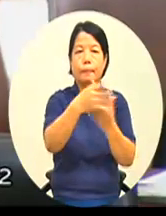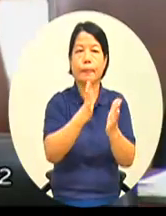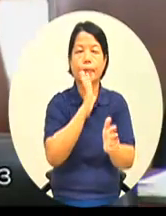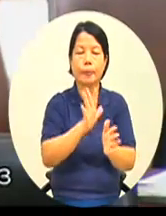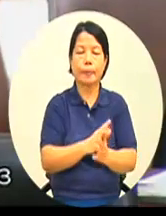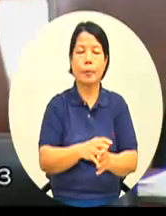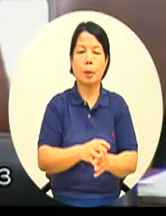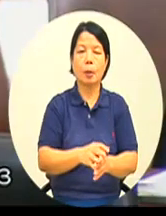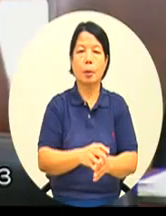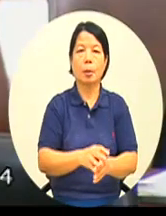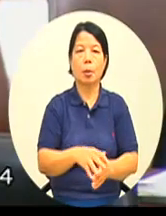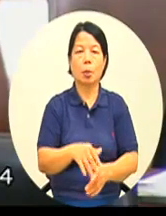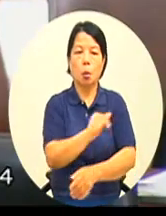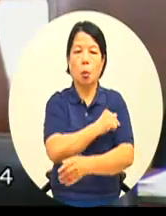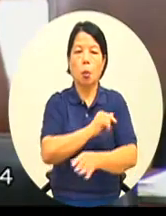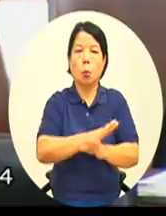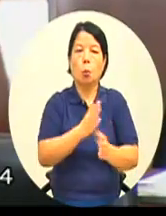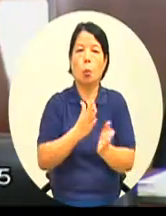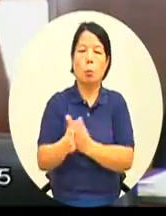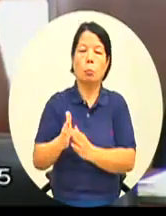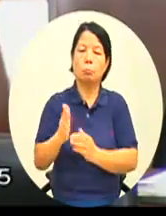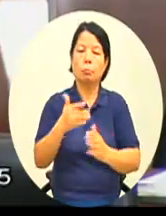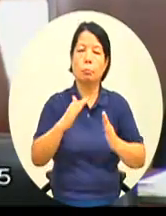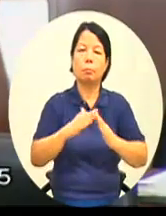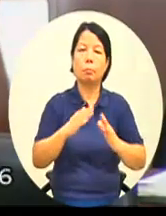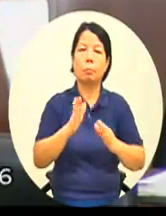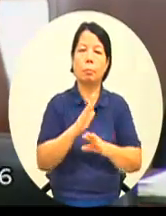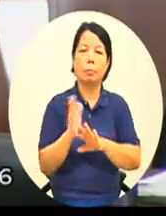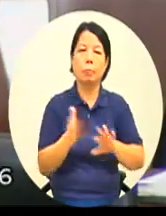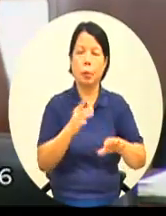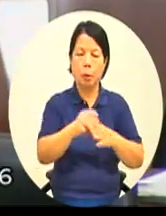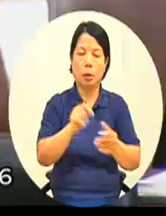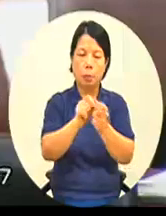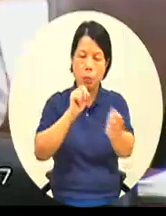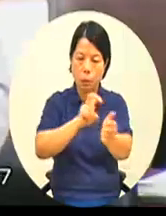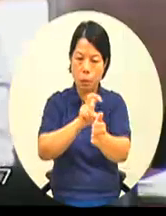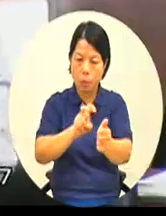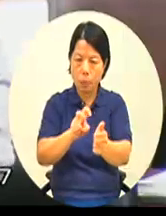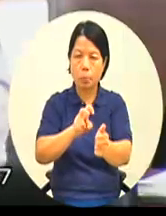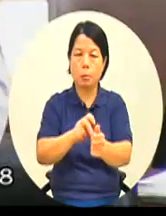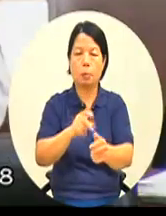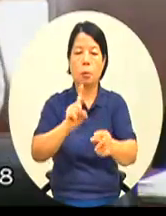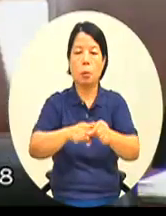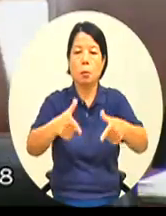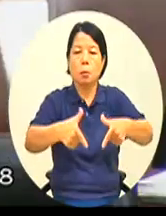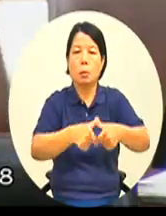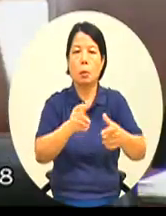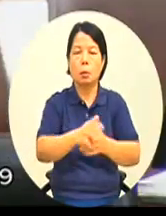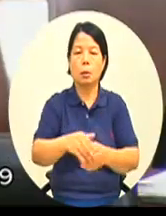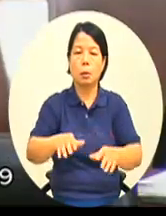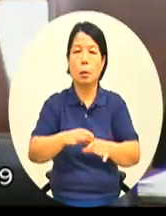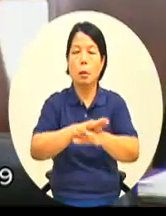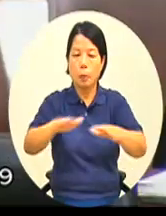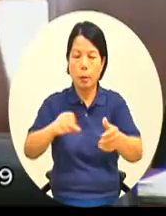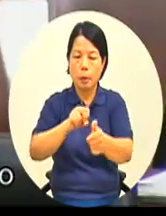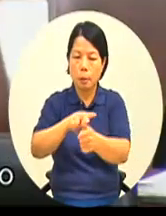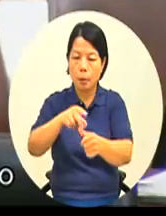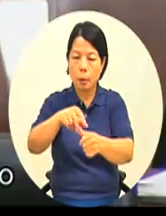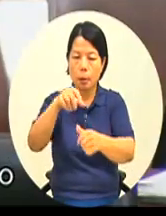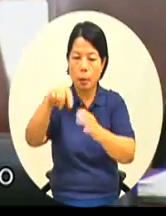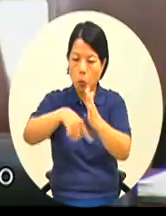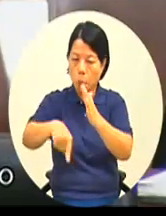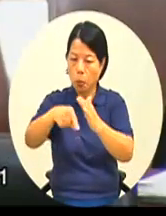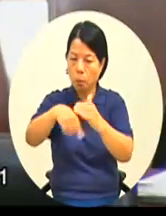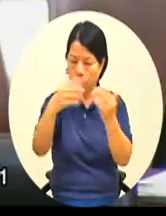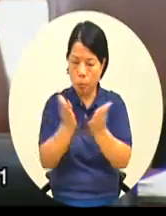不是护理之家，护理之家是卫生的长照中心安养院，这是在这个土地